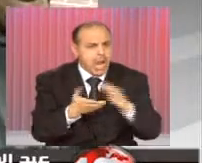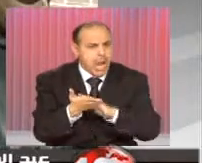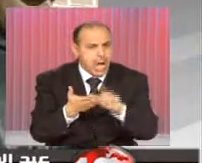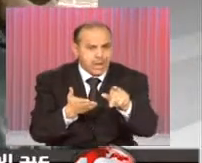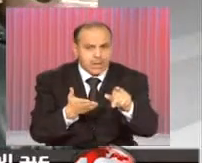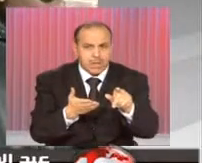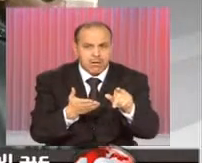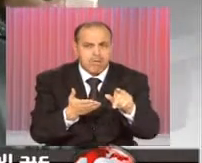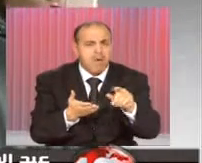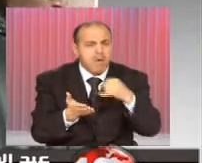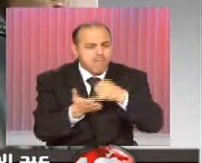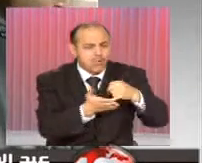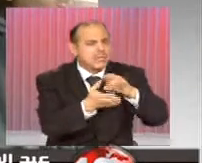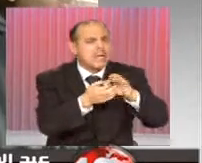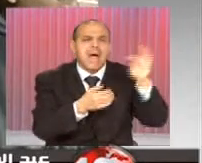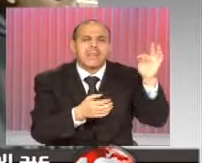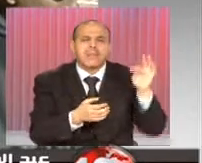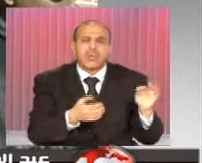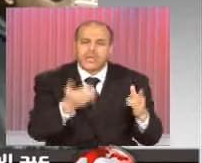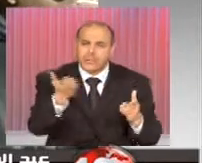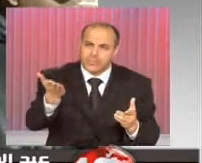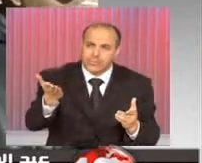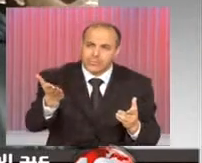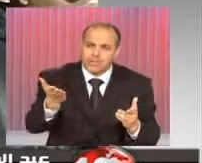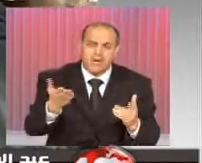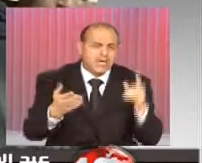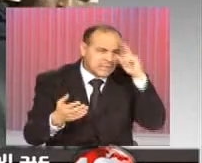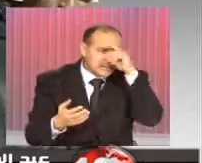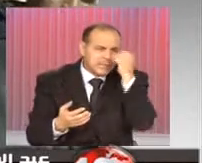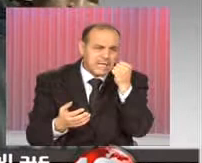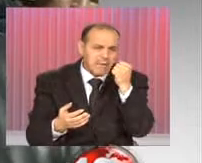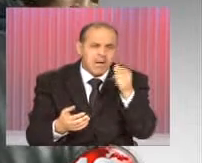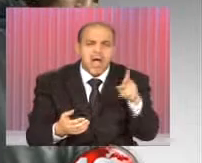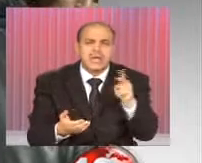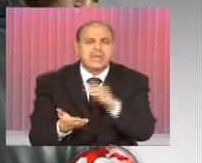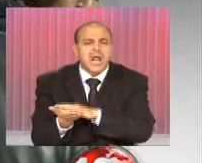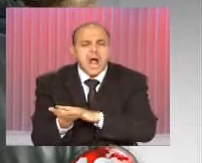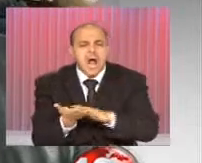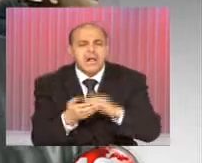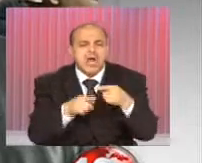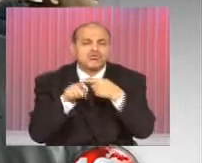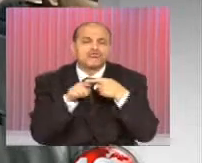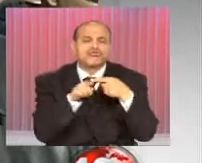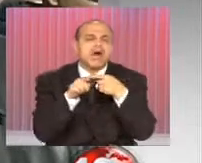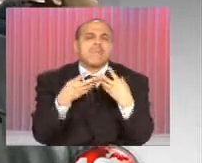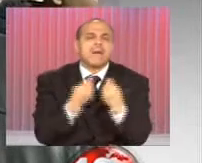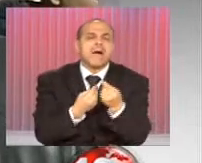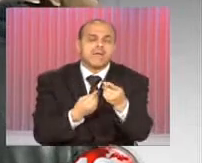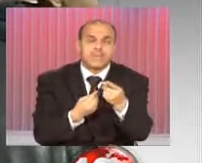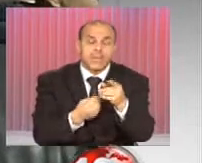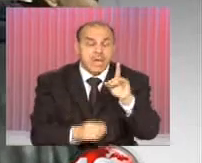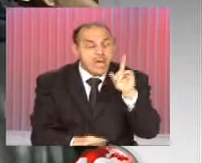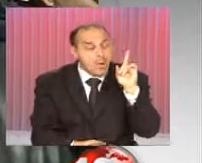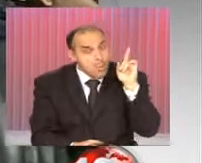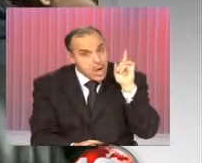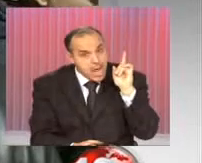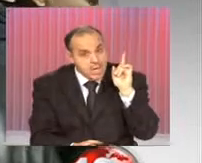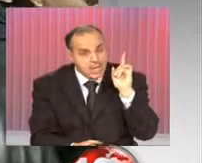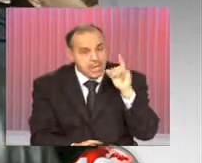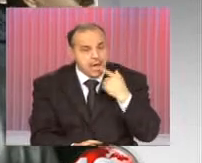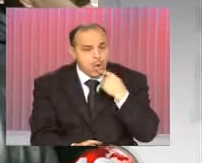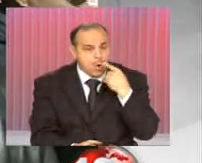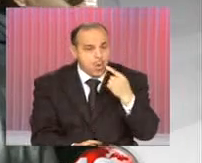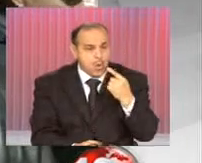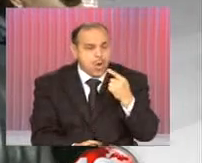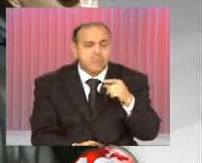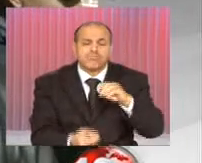ممكن في الذهيبه ممكن باكثر حده، لانه اغلب الاراضي هي اشتراكيه، ولكن يعني زاد ايضا هو مطروح